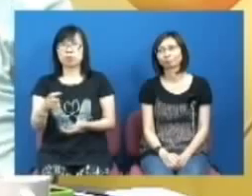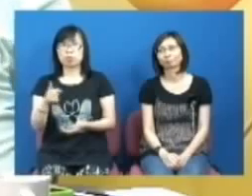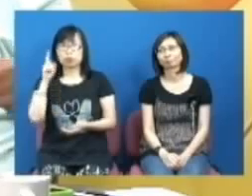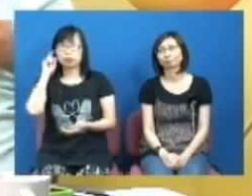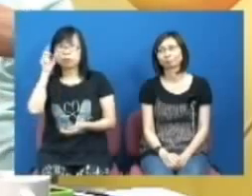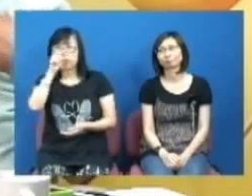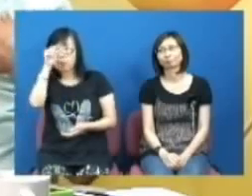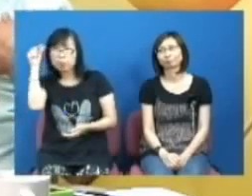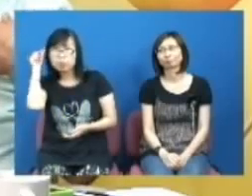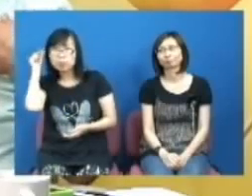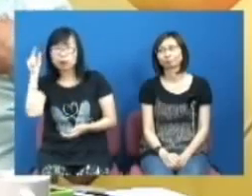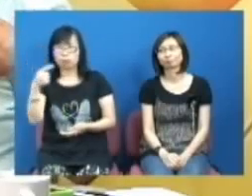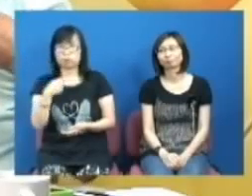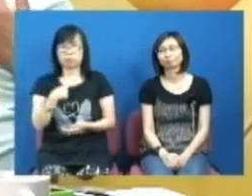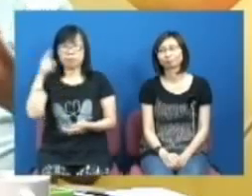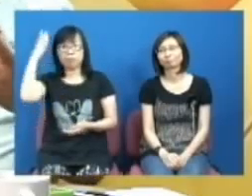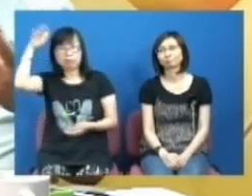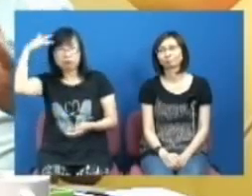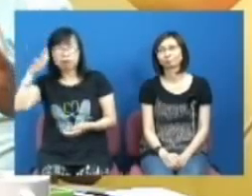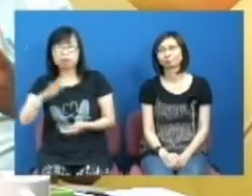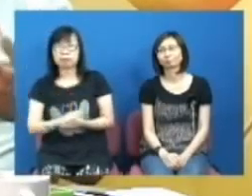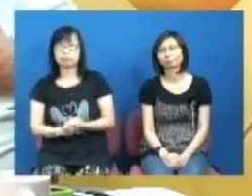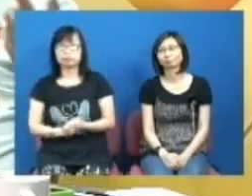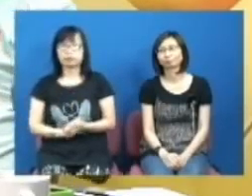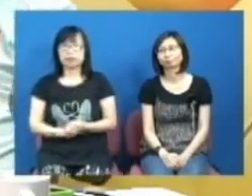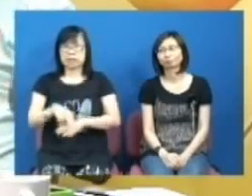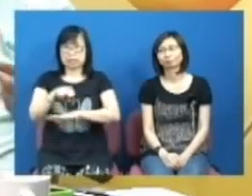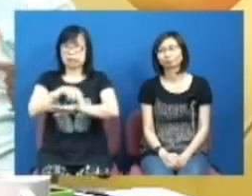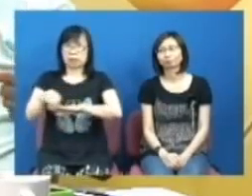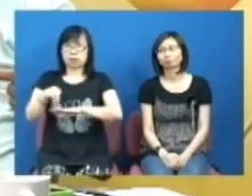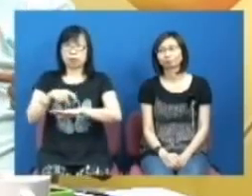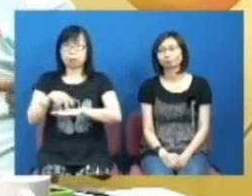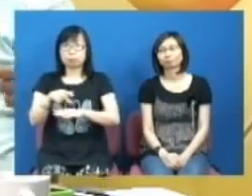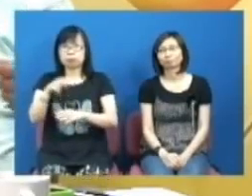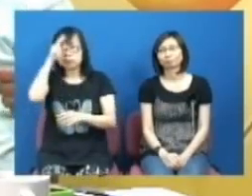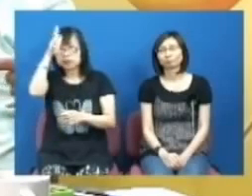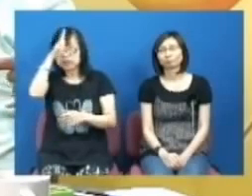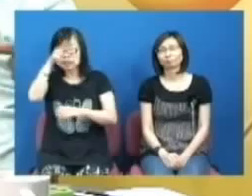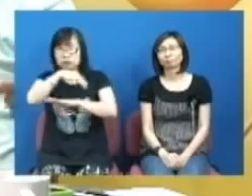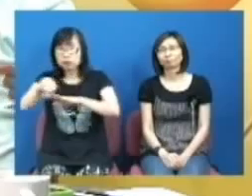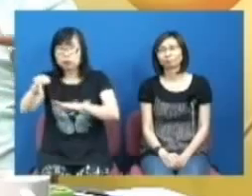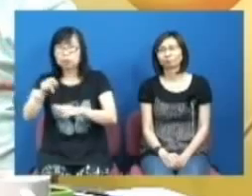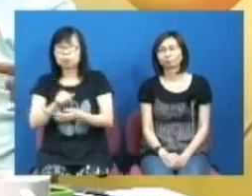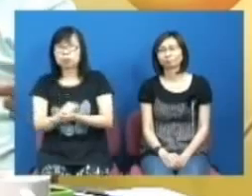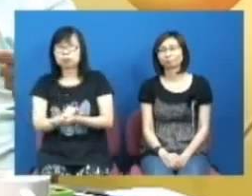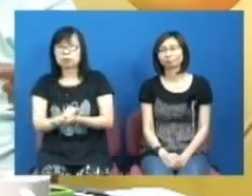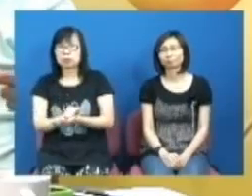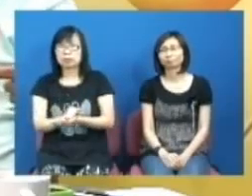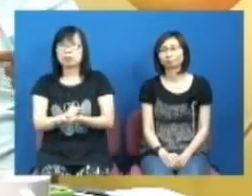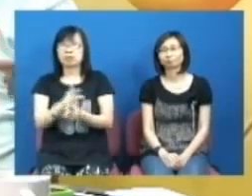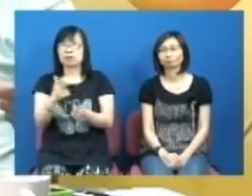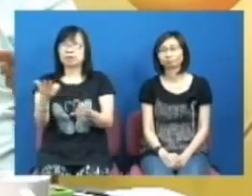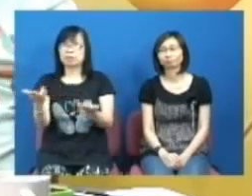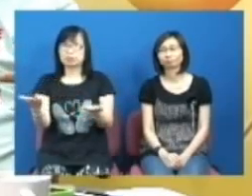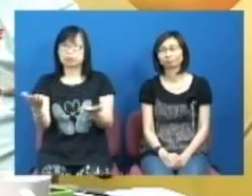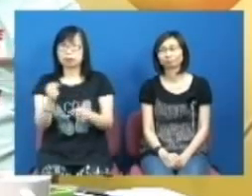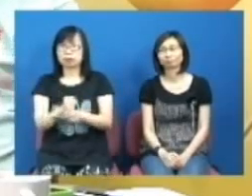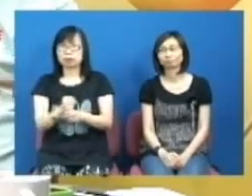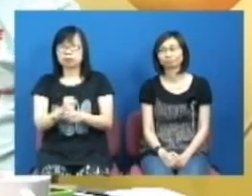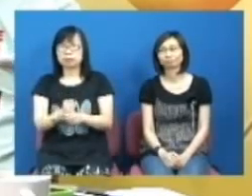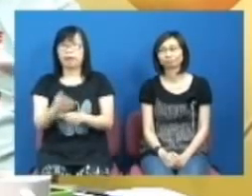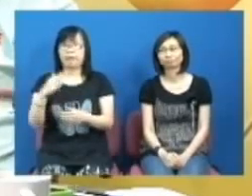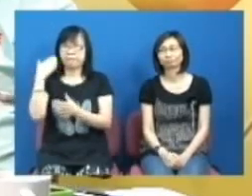建華。其實我梗係明啦，個制度造成董建華，但係個問題，當一個制度嘅產物已經足夠淋漓盡致